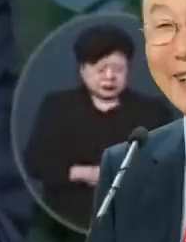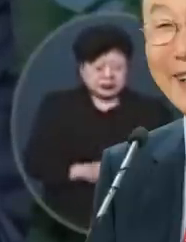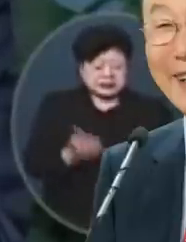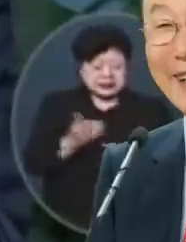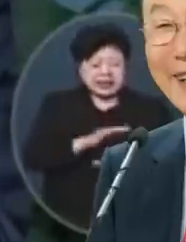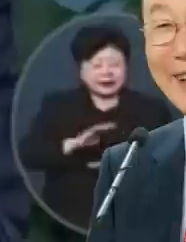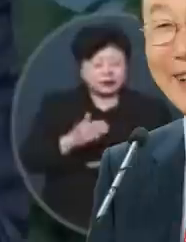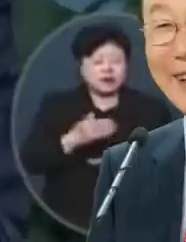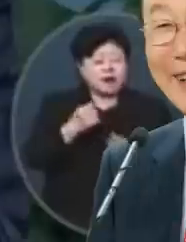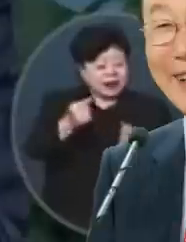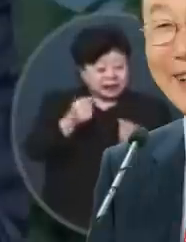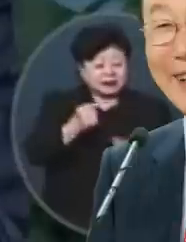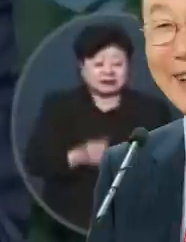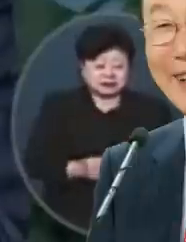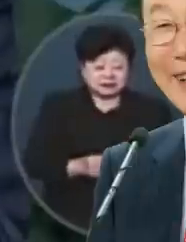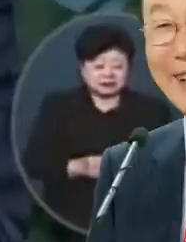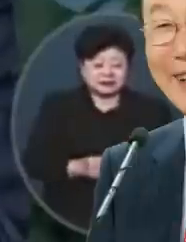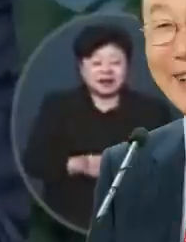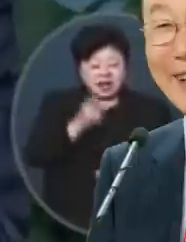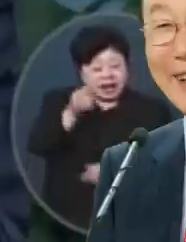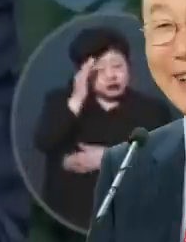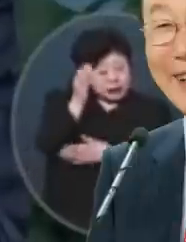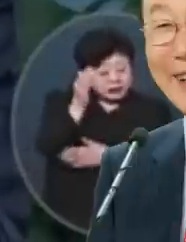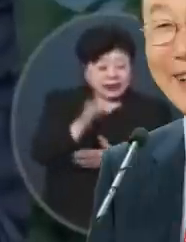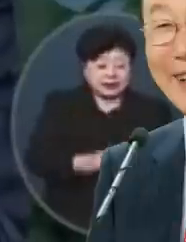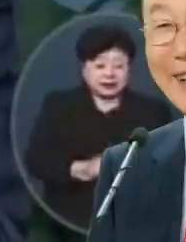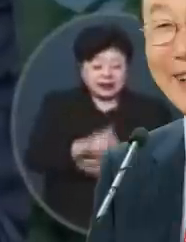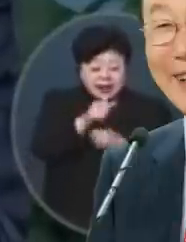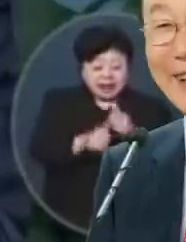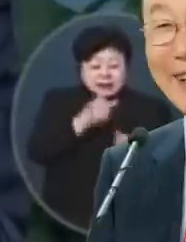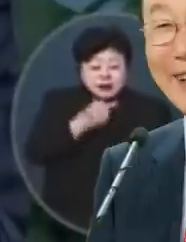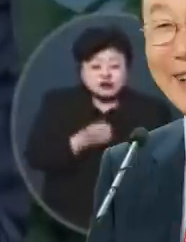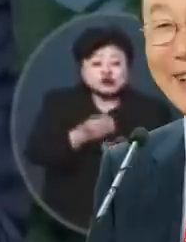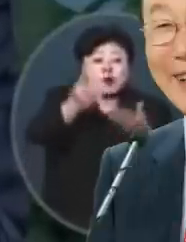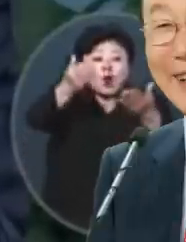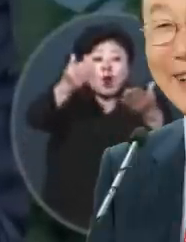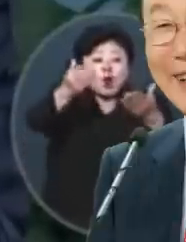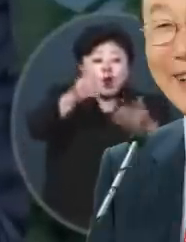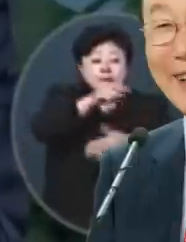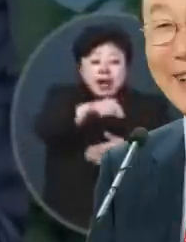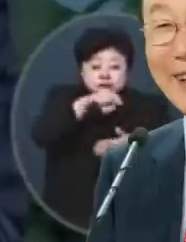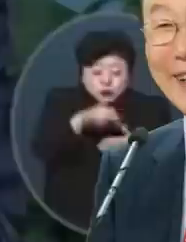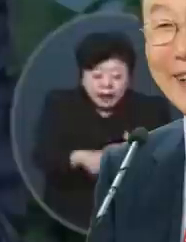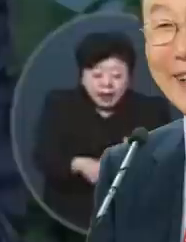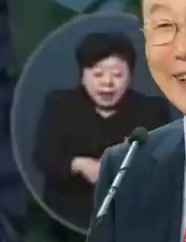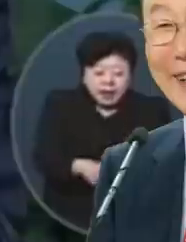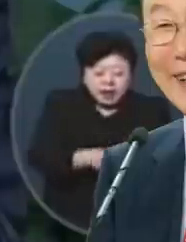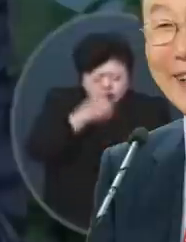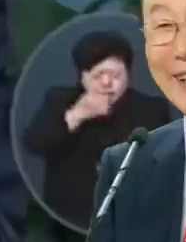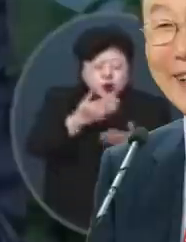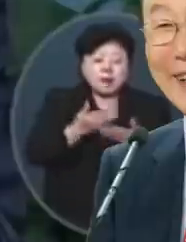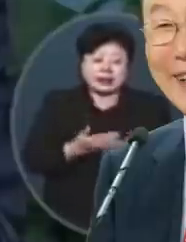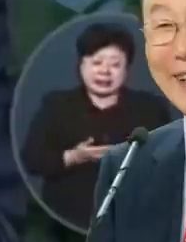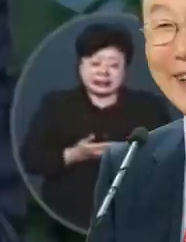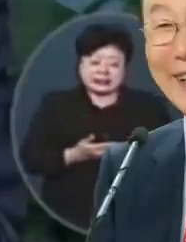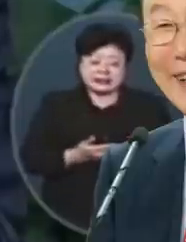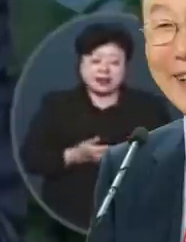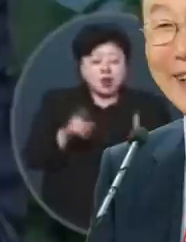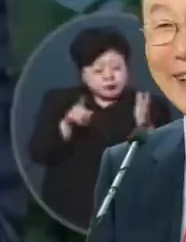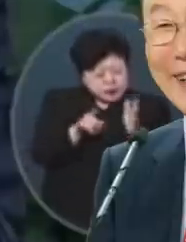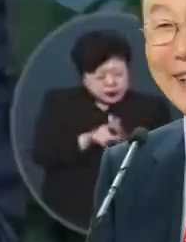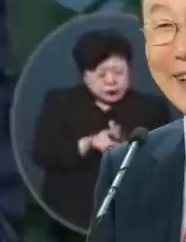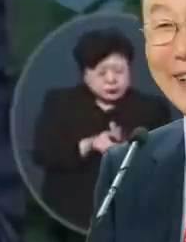범사에 잘되며 강건하기를 간구하노라. 이 하나님의 축복을 마음속에 꿈으로 받아들였으면